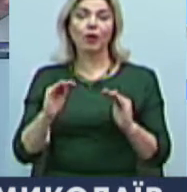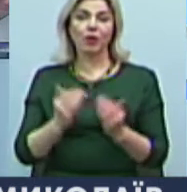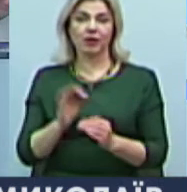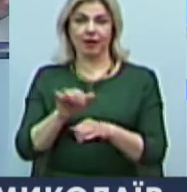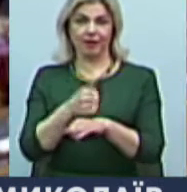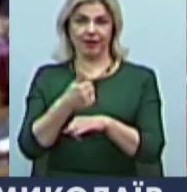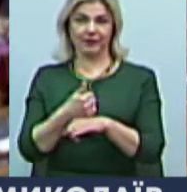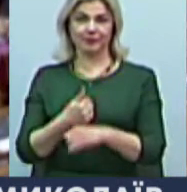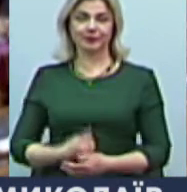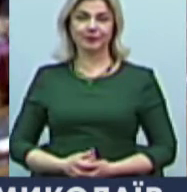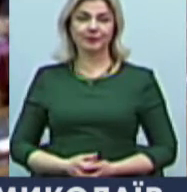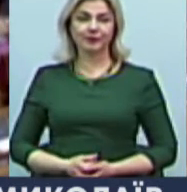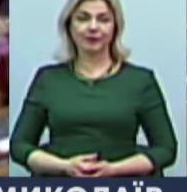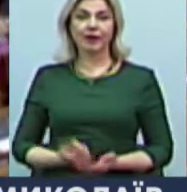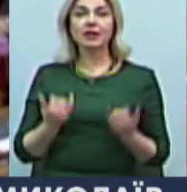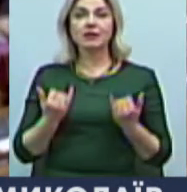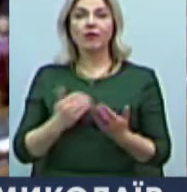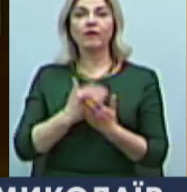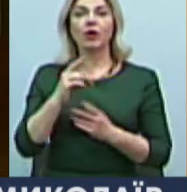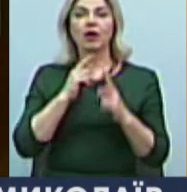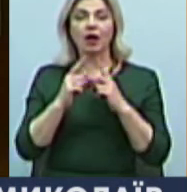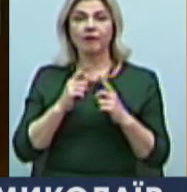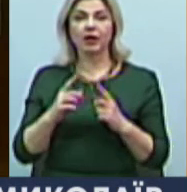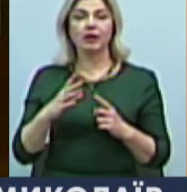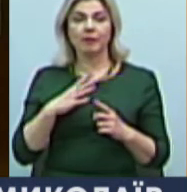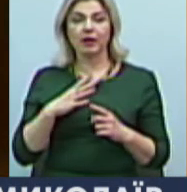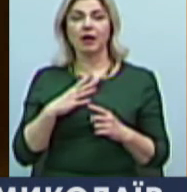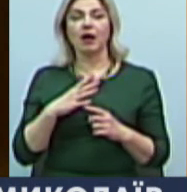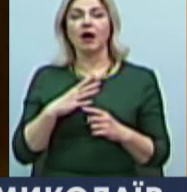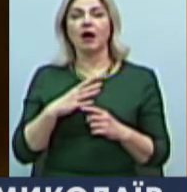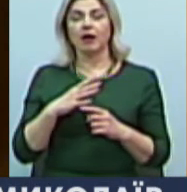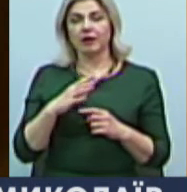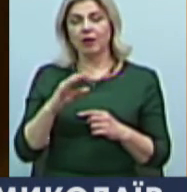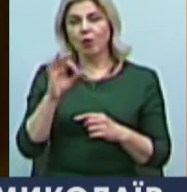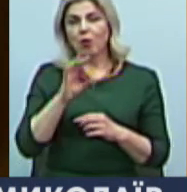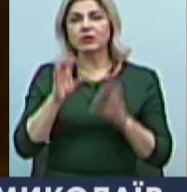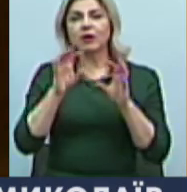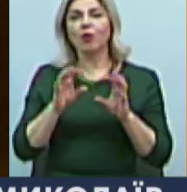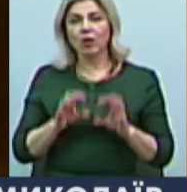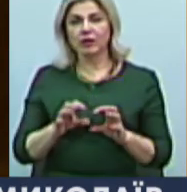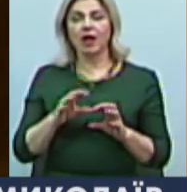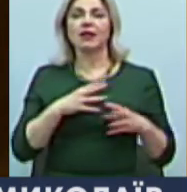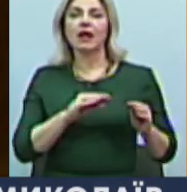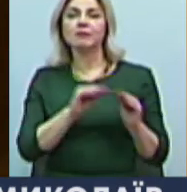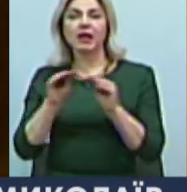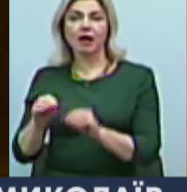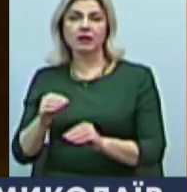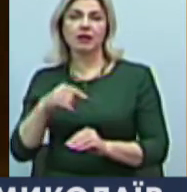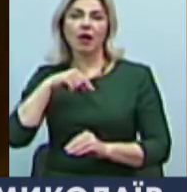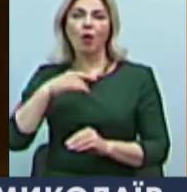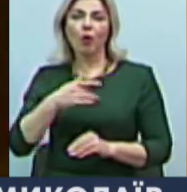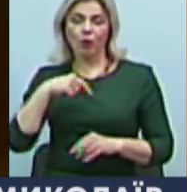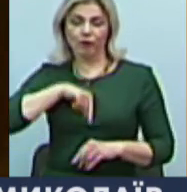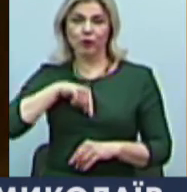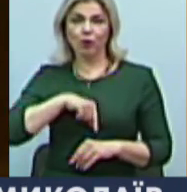головне. Сьогодні Верховна Рада розблокувала трансплантацію органів та інших анатомічних матеріалів. За законопроект